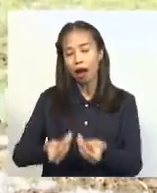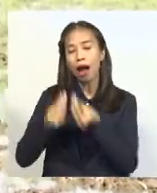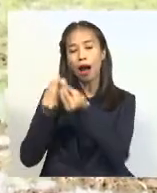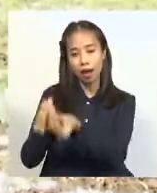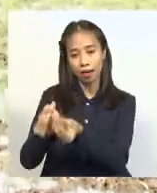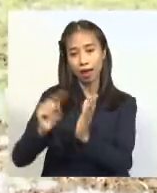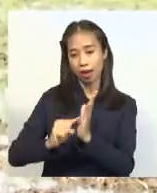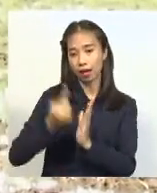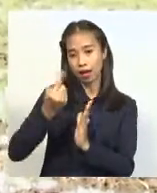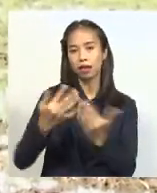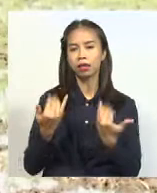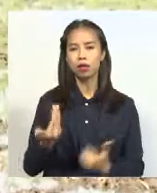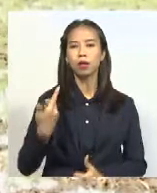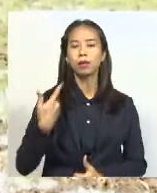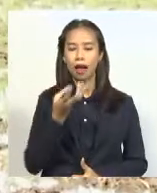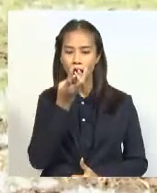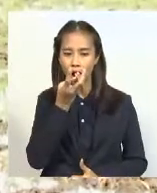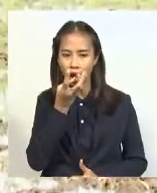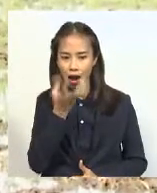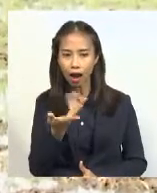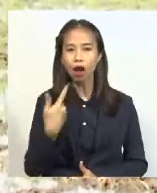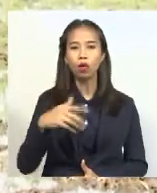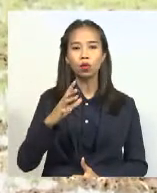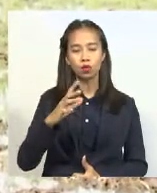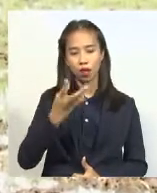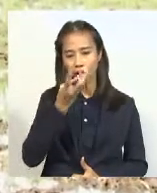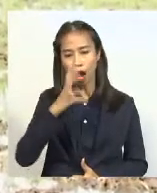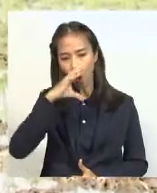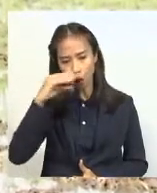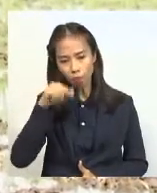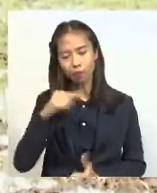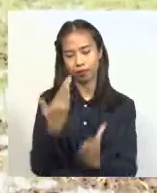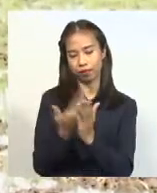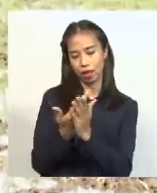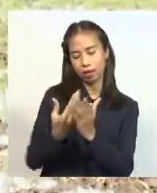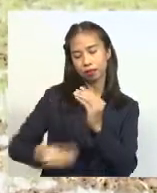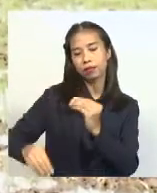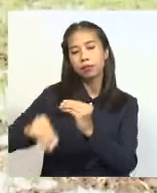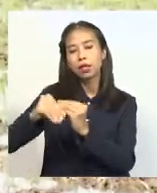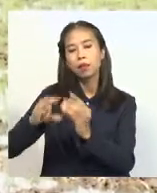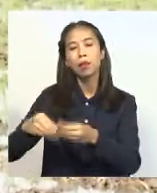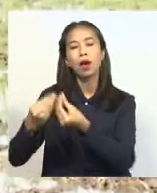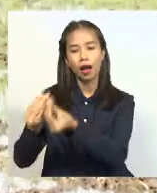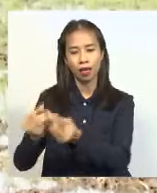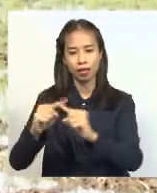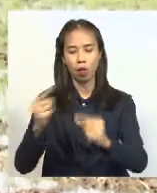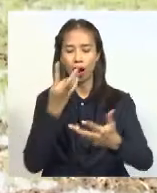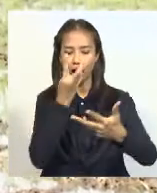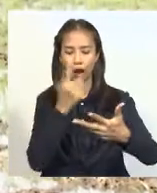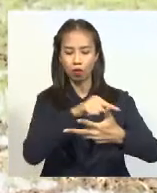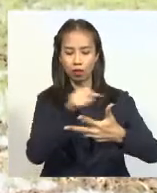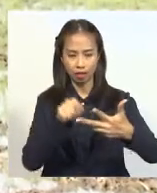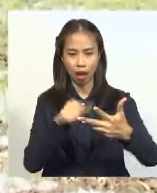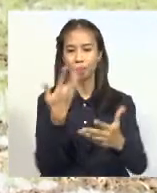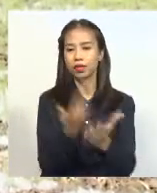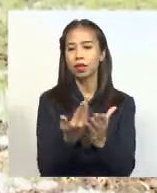แรกนี้นะคะมีเพียงข้าวเปลือกเจ้าค่ะแล้วข้าวเปลือกหอมปทุมธานีที่จะได้รับเงินชดเชยส่วนต่างส่วนข้าวอีก3ชนิดนะคะยังไม่